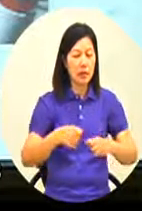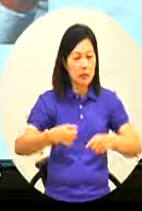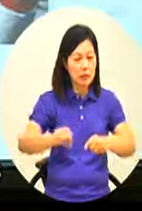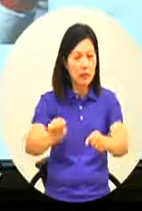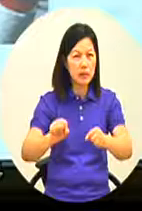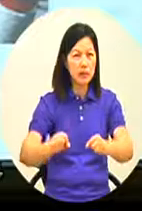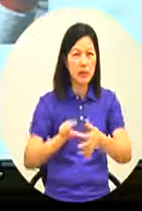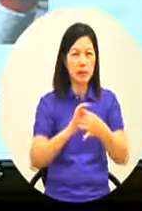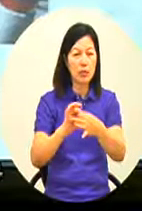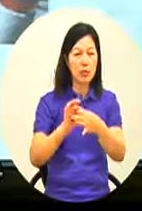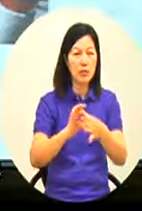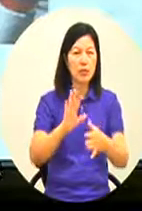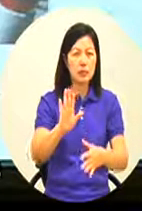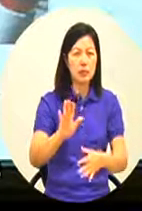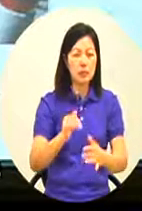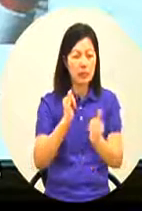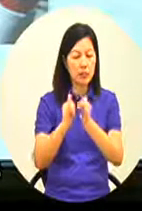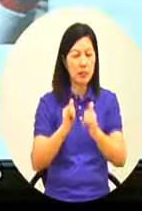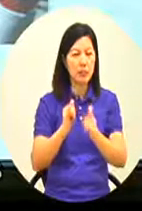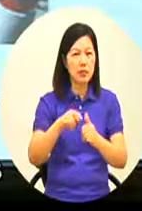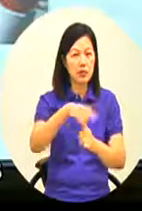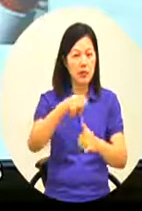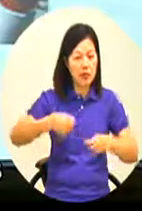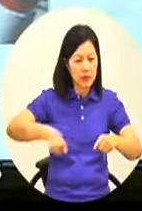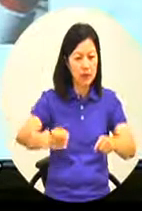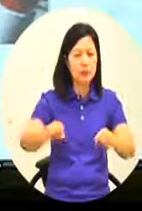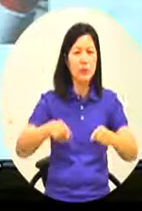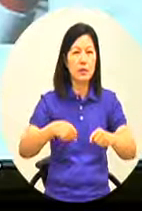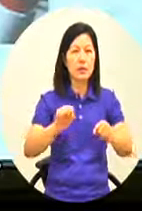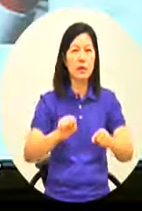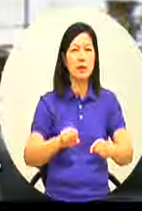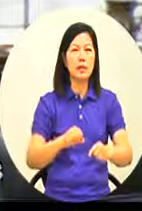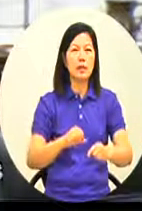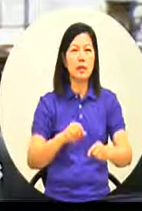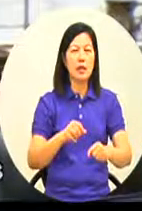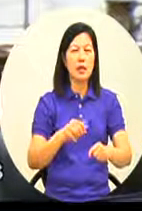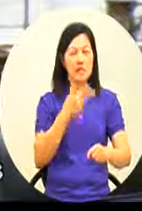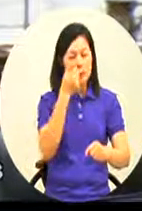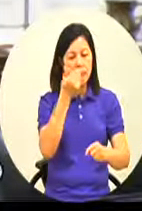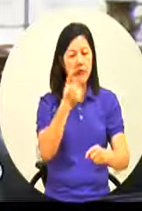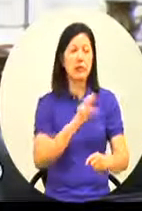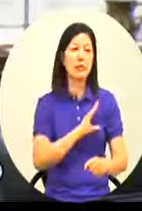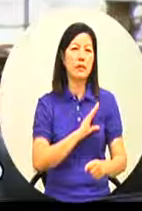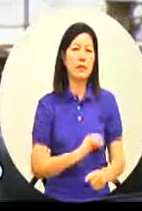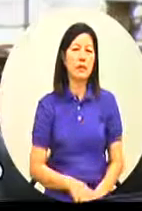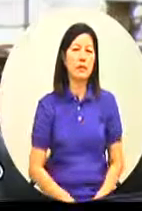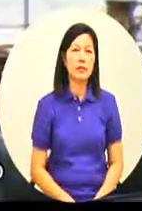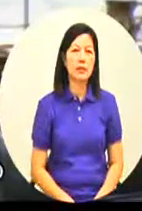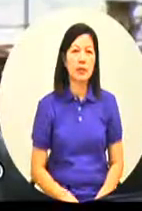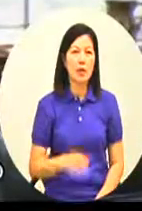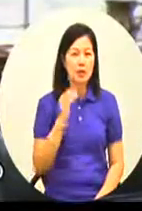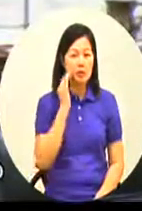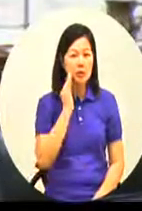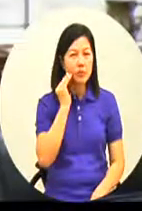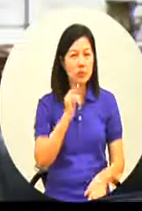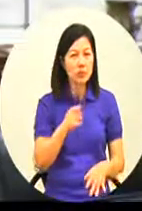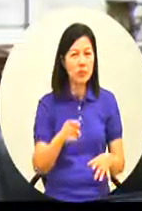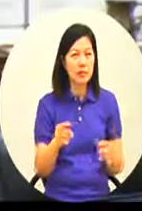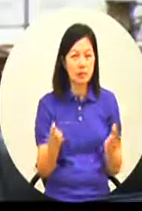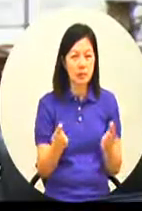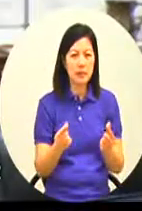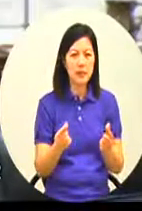为我们的市民朋友很喜欢使用机车，我们不适当的做车主的话，机车可能就会像现在的